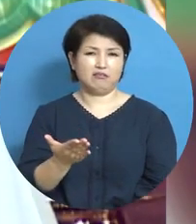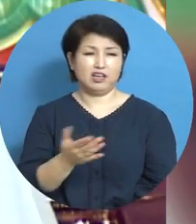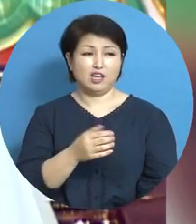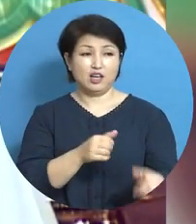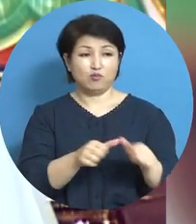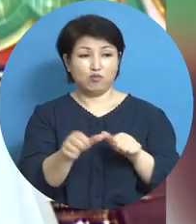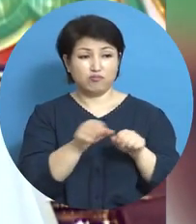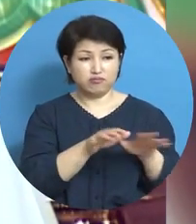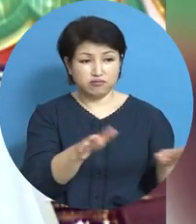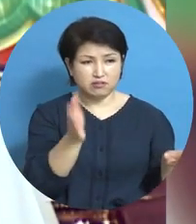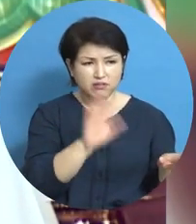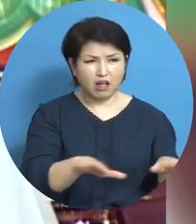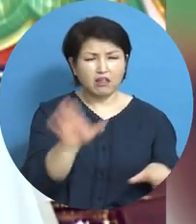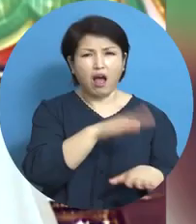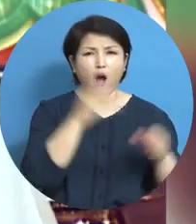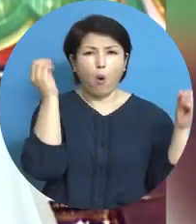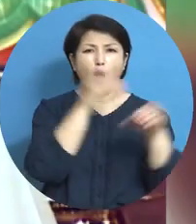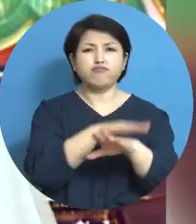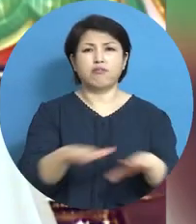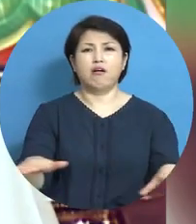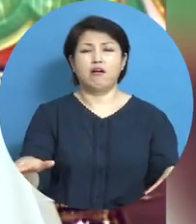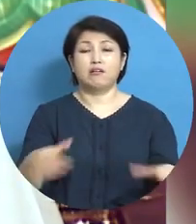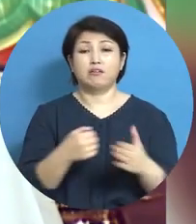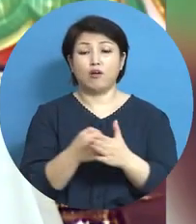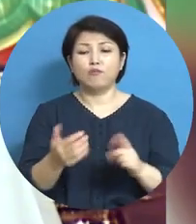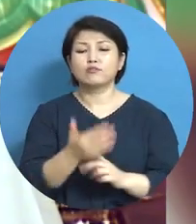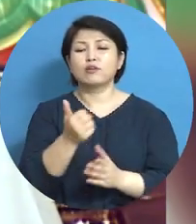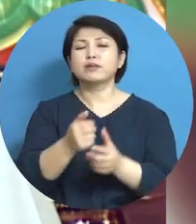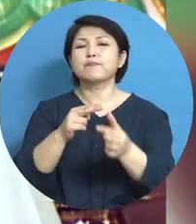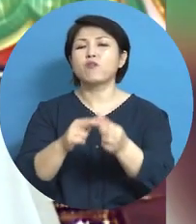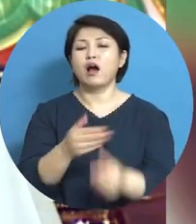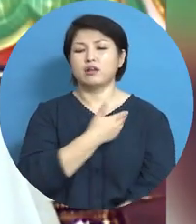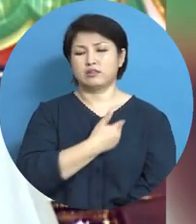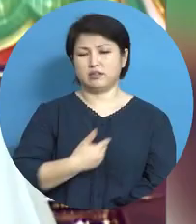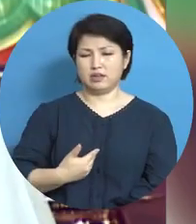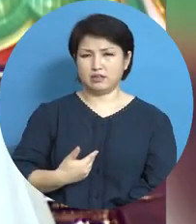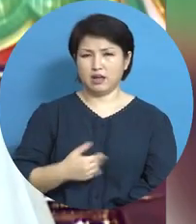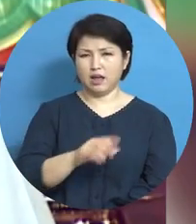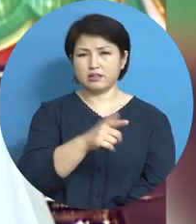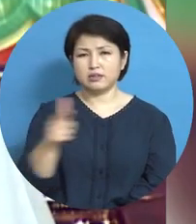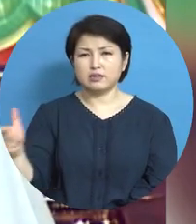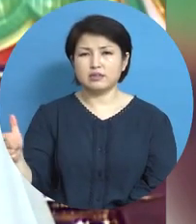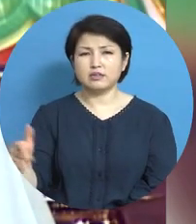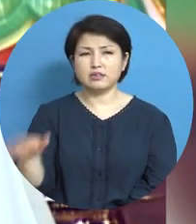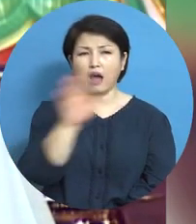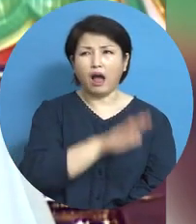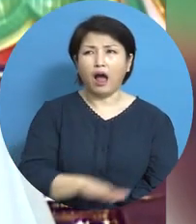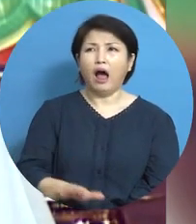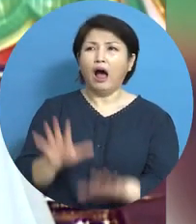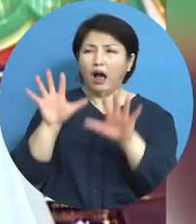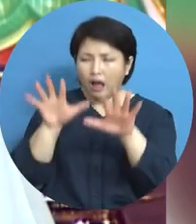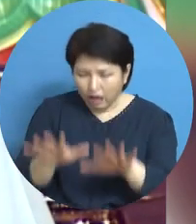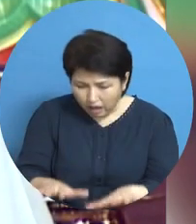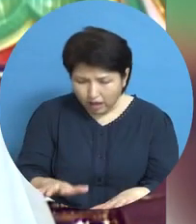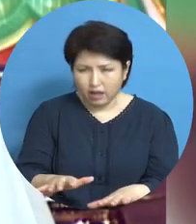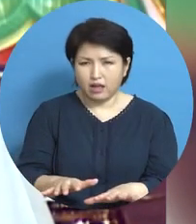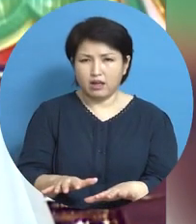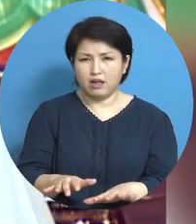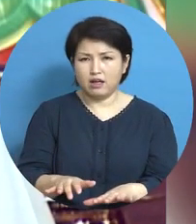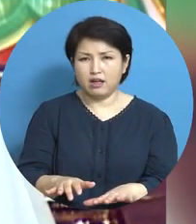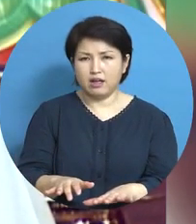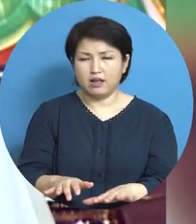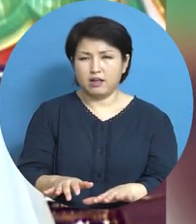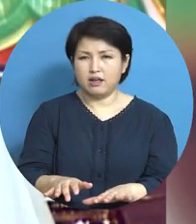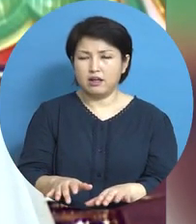오히려 이 사건으로 인해서 부처님과 제자들은 더욱더 사람들로부터 신임을